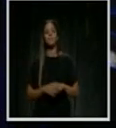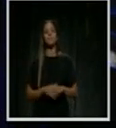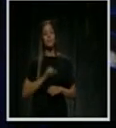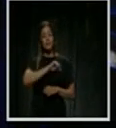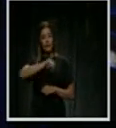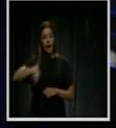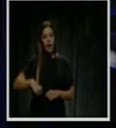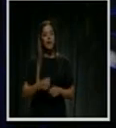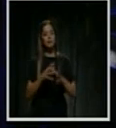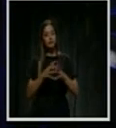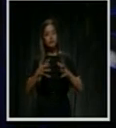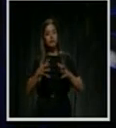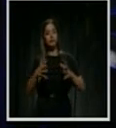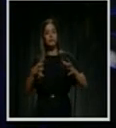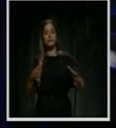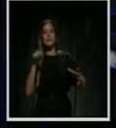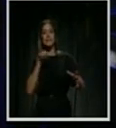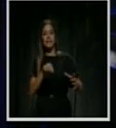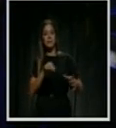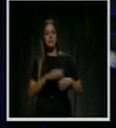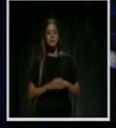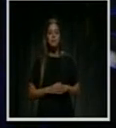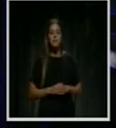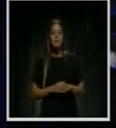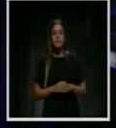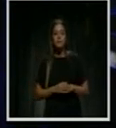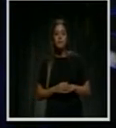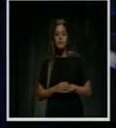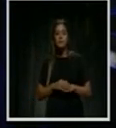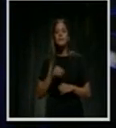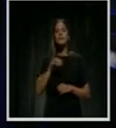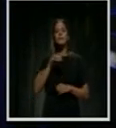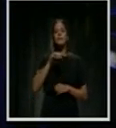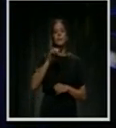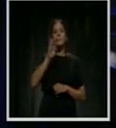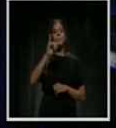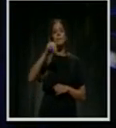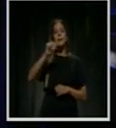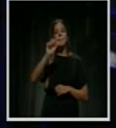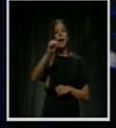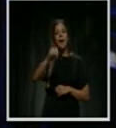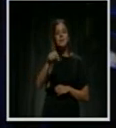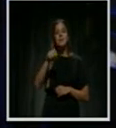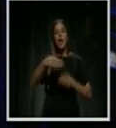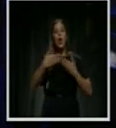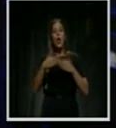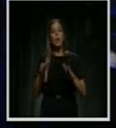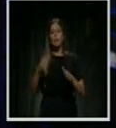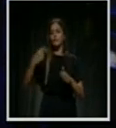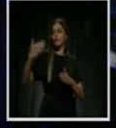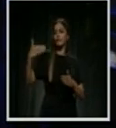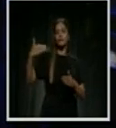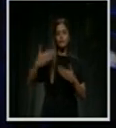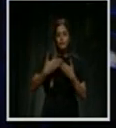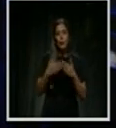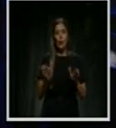Espansjoni qawwija li rnexxilna waslua. Il-GIMAS, l-investiment li nawgurajna ftit tal-jemilu. Investiment